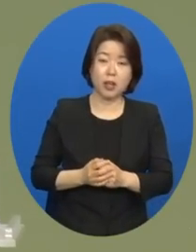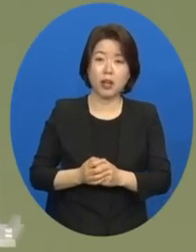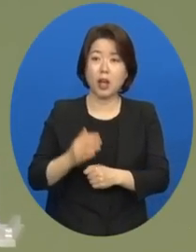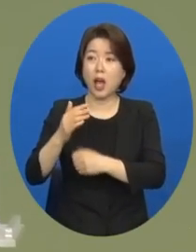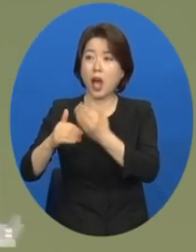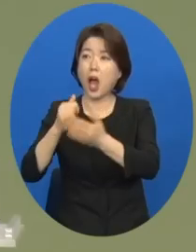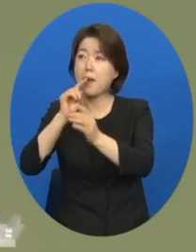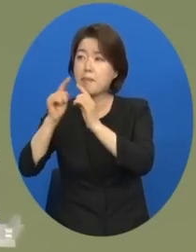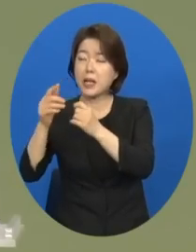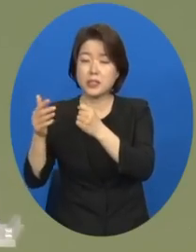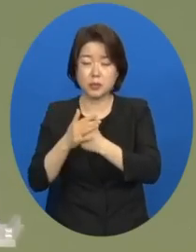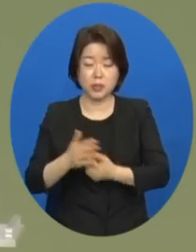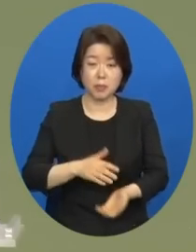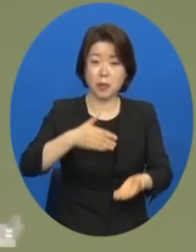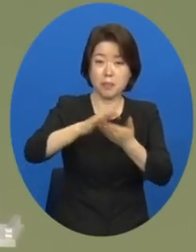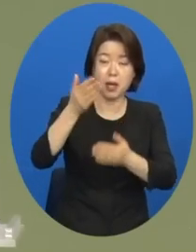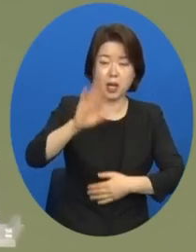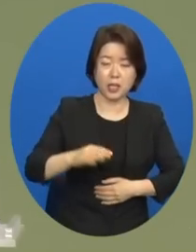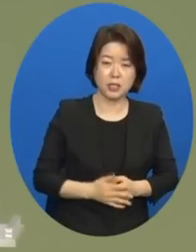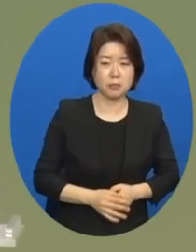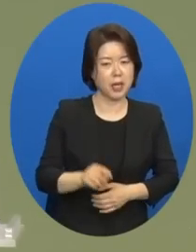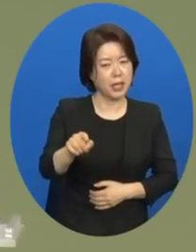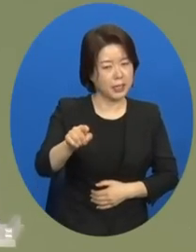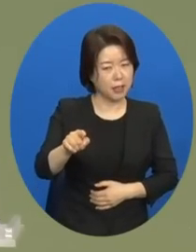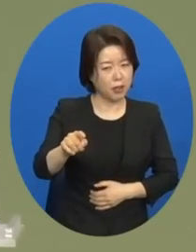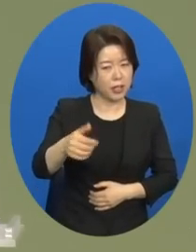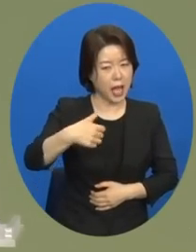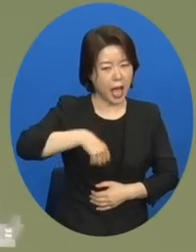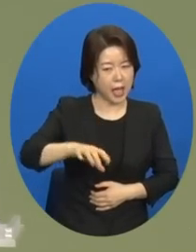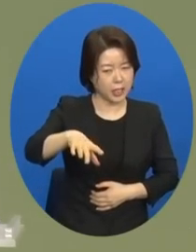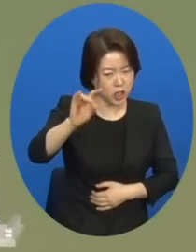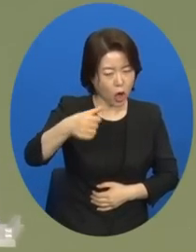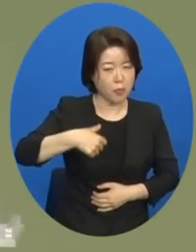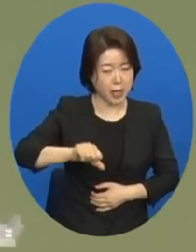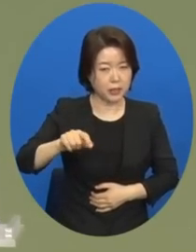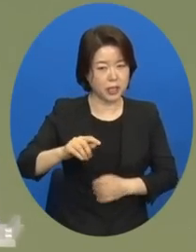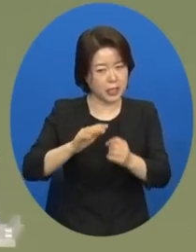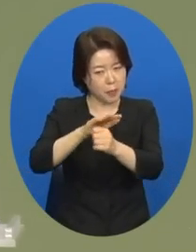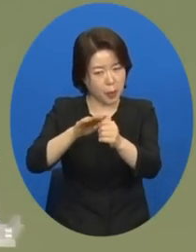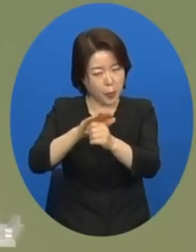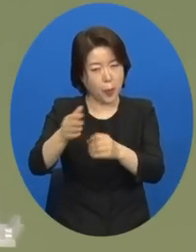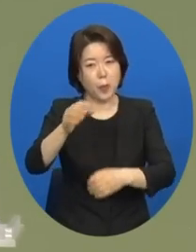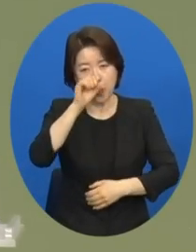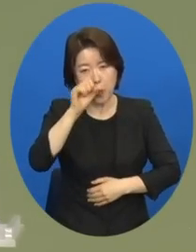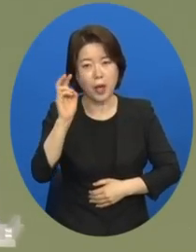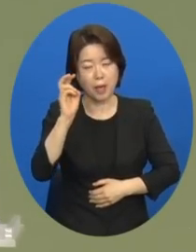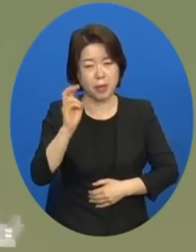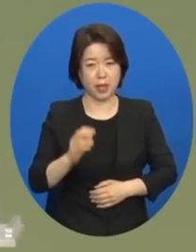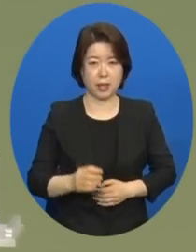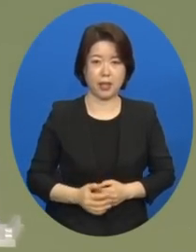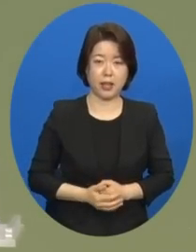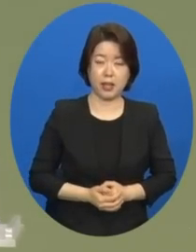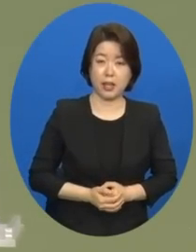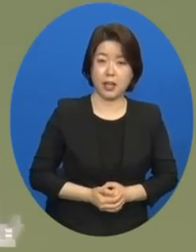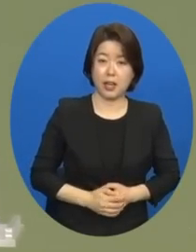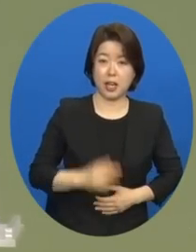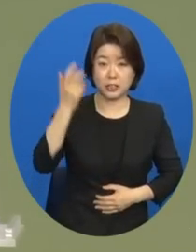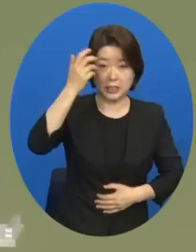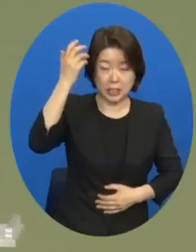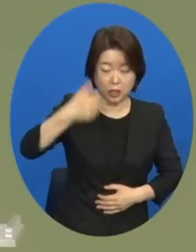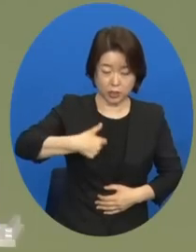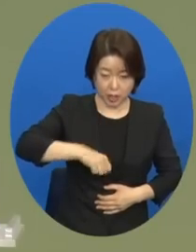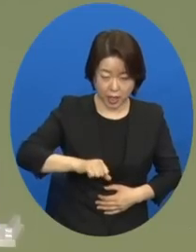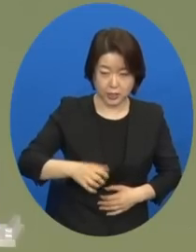이스마엘을 너무 좋아하고 만족했던 거 같아요 오죽하면 창세기 17장 18절 19절에 영적